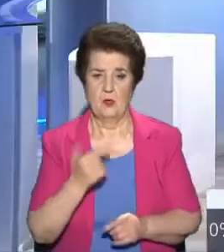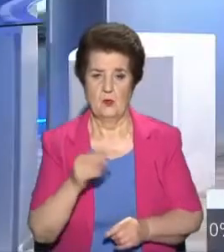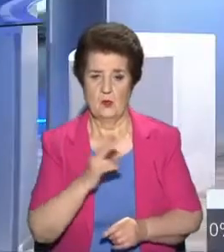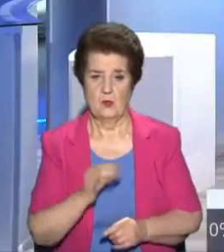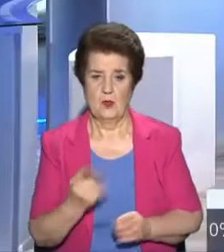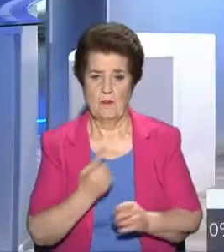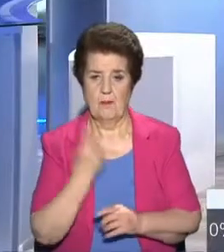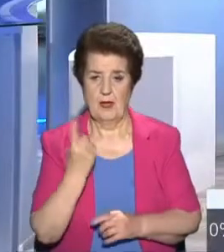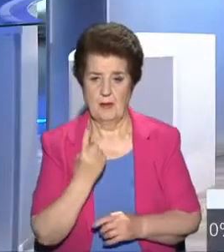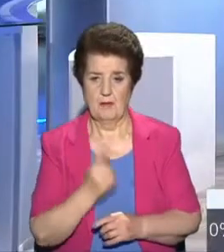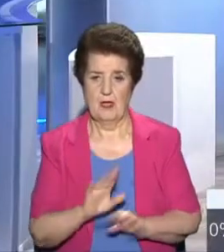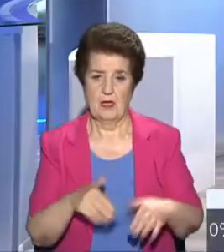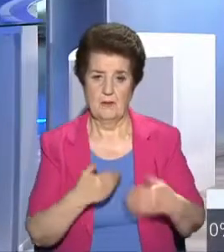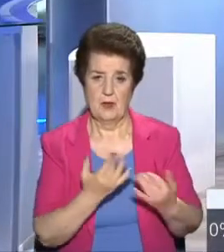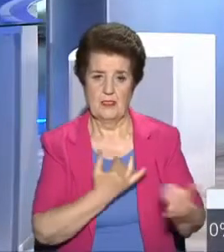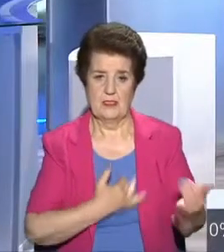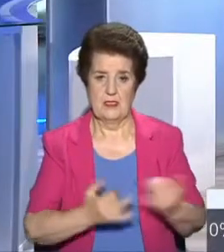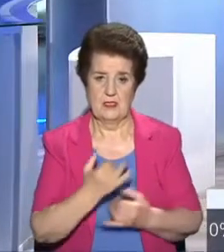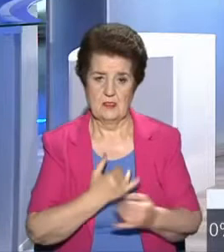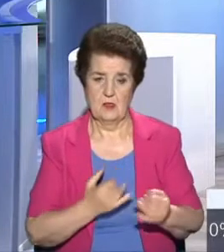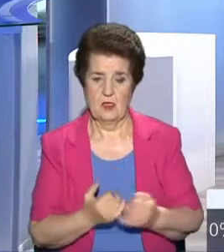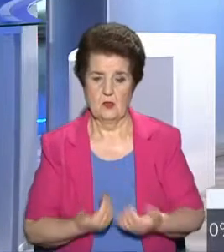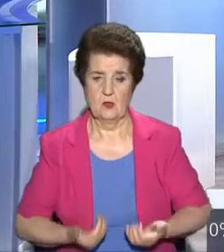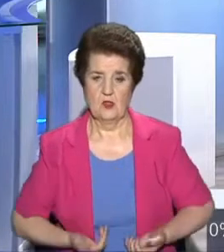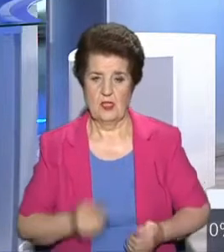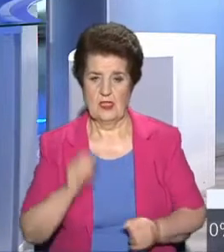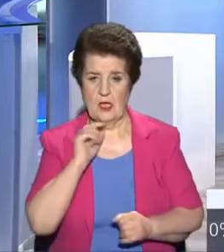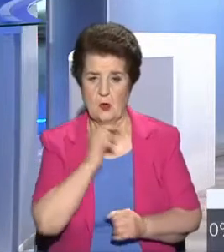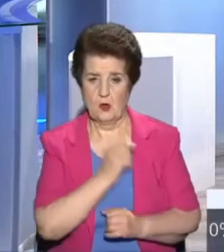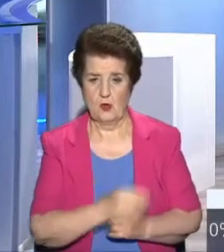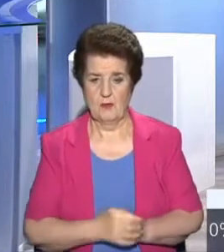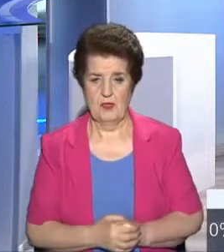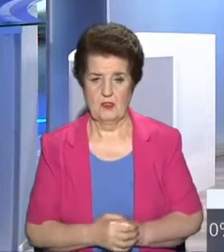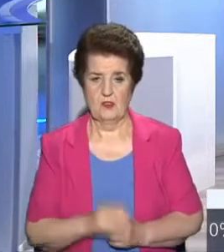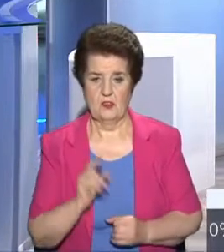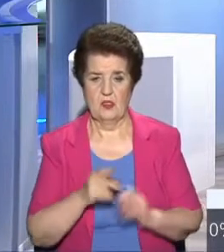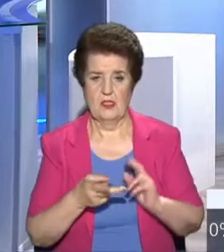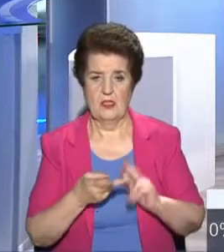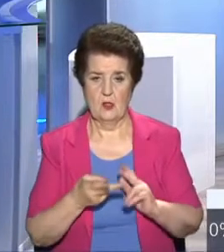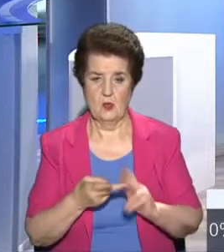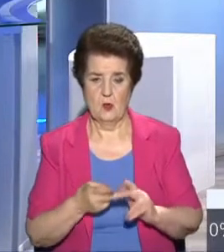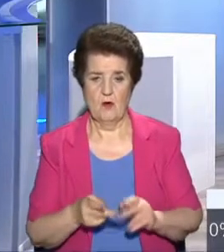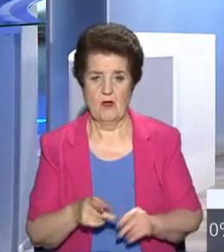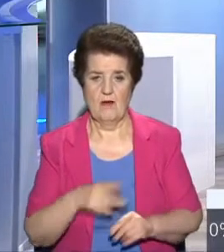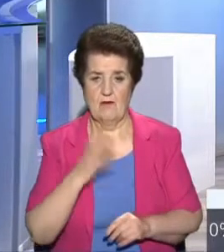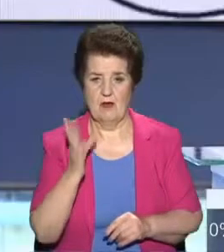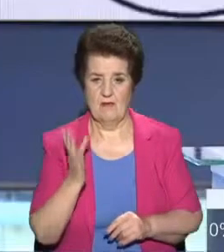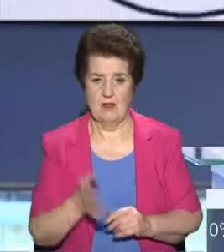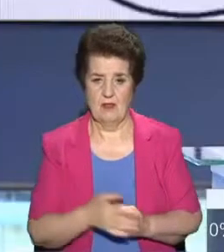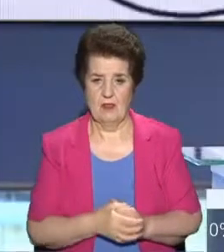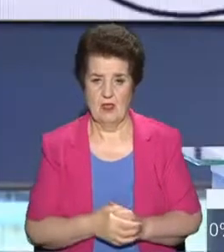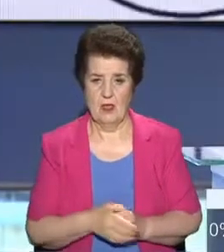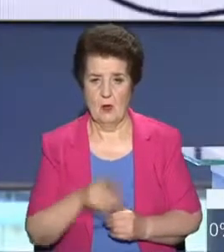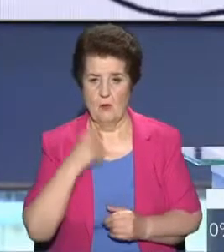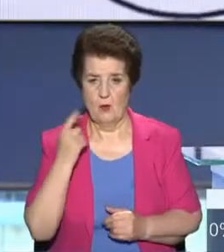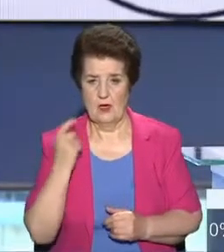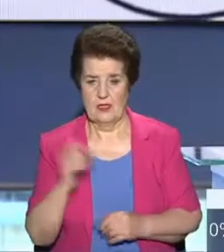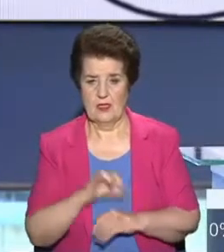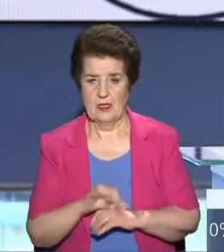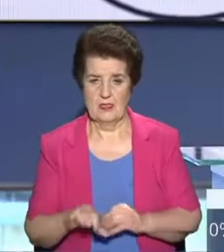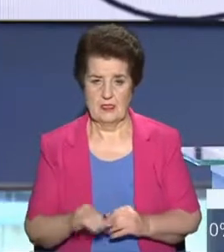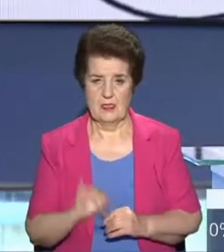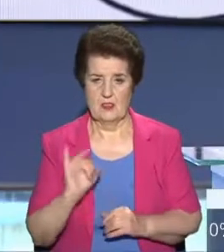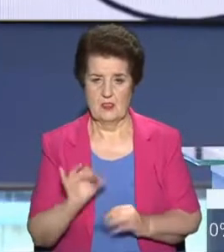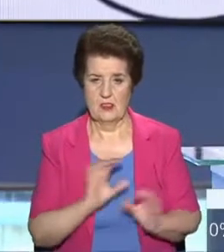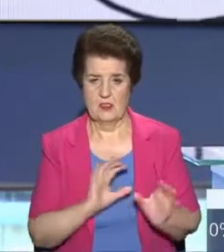în prima rundă în Apropo să discutăm aspectele sociale economice ulterior în cea de a doua rundă vom discuta despre politica externa dar